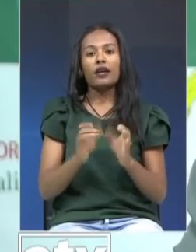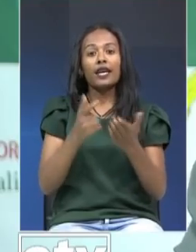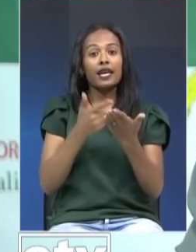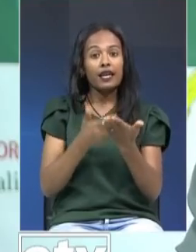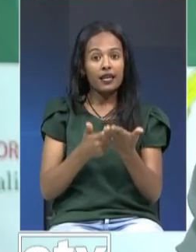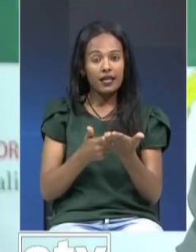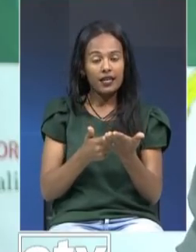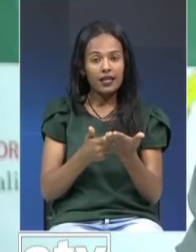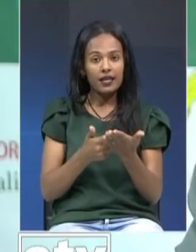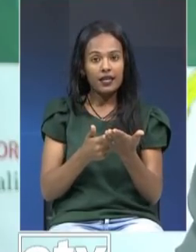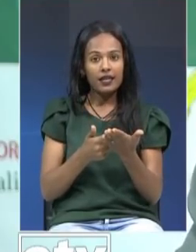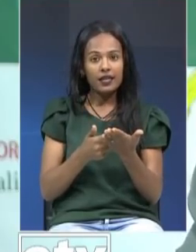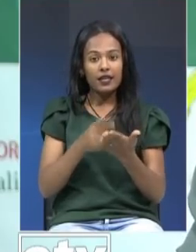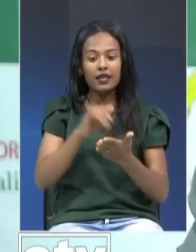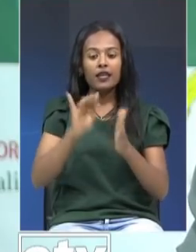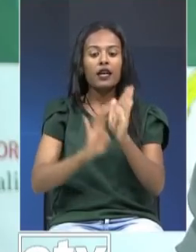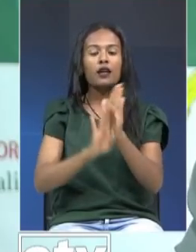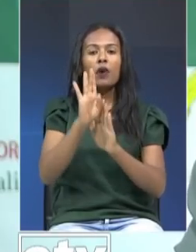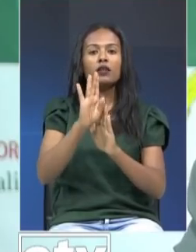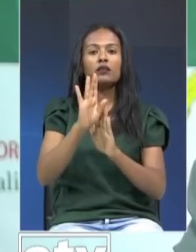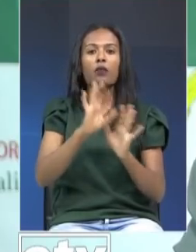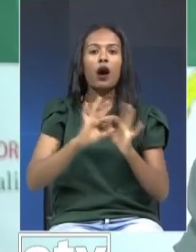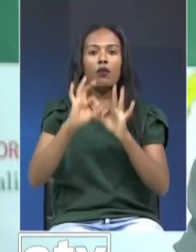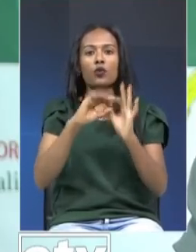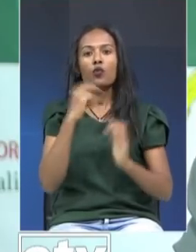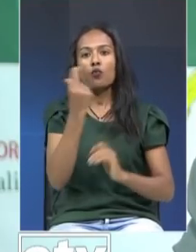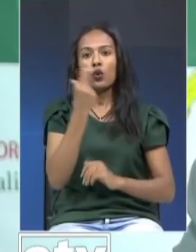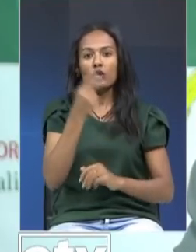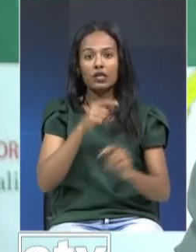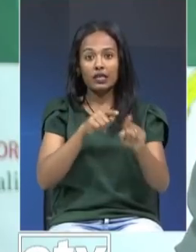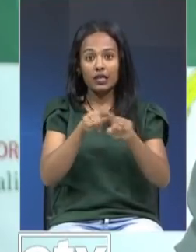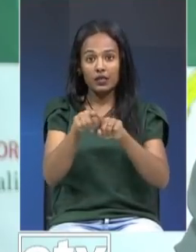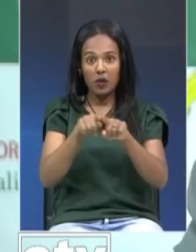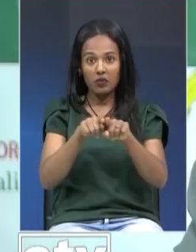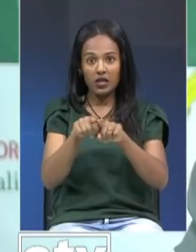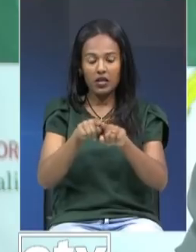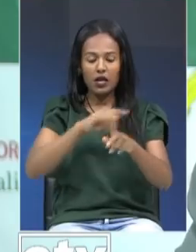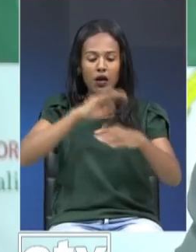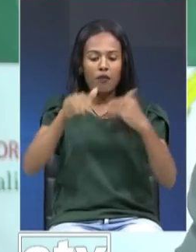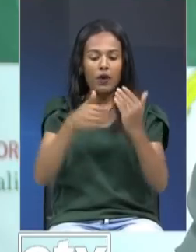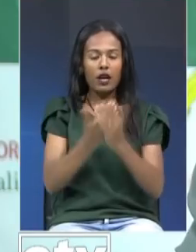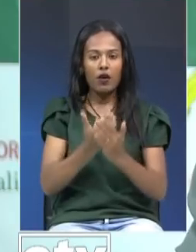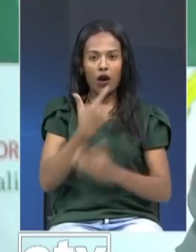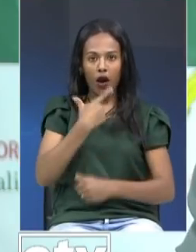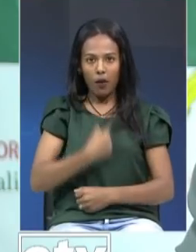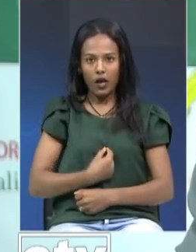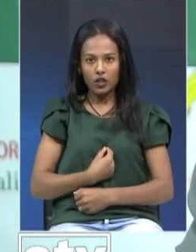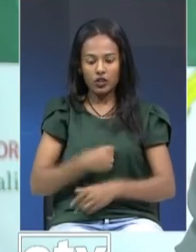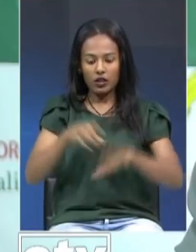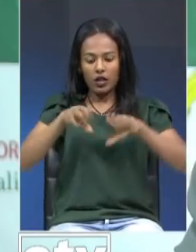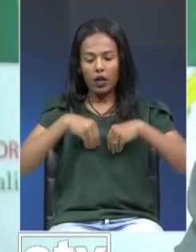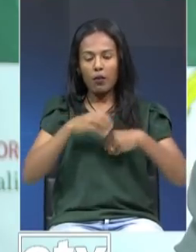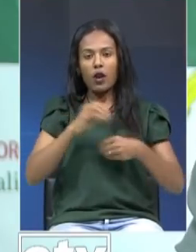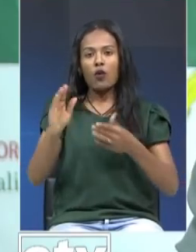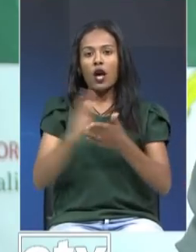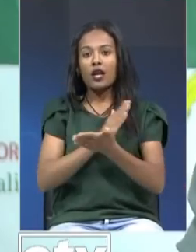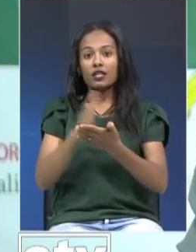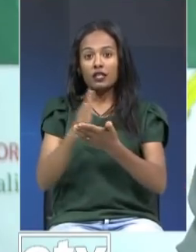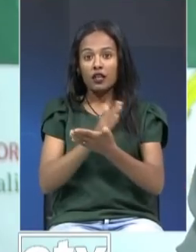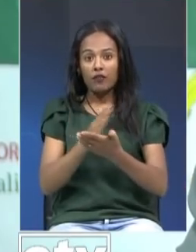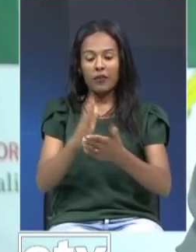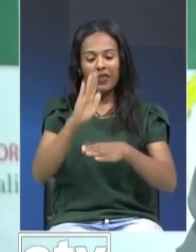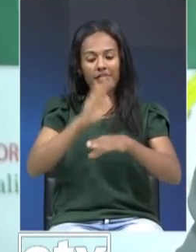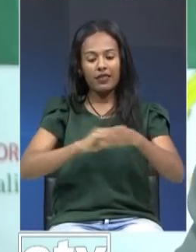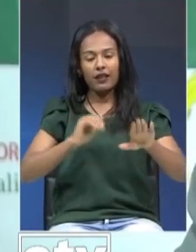ይሄንን እንደ ልማት ማህበሩ ቦርድ ተስማምተን መላው አባላችን እንዲቀበለውና እንዲሳተፍበት